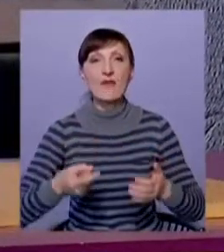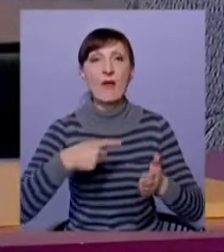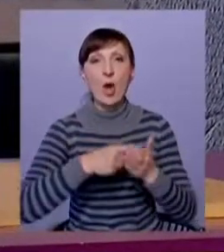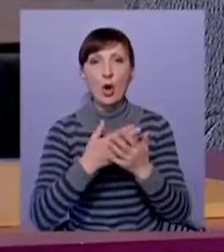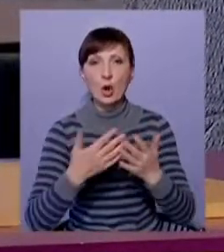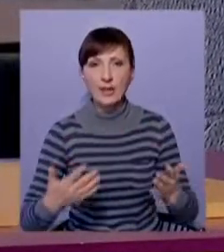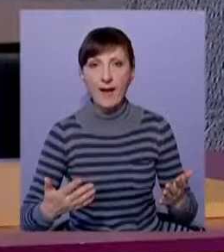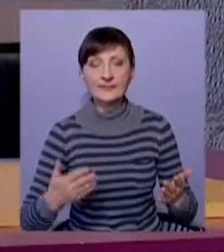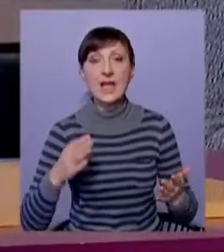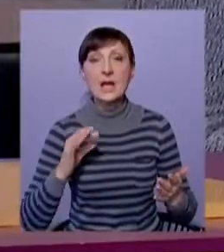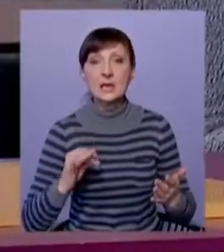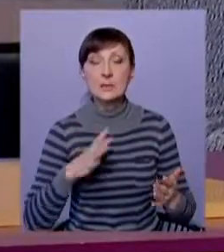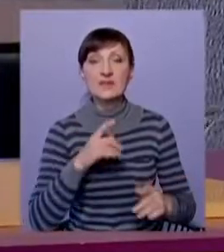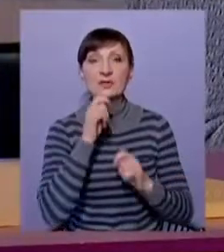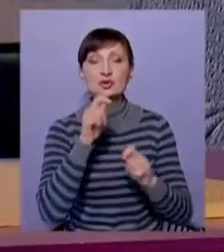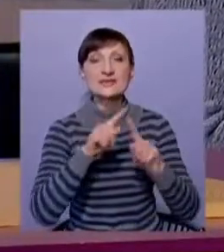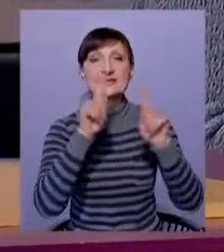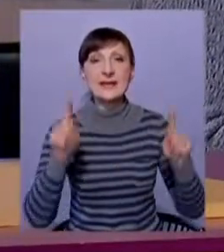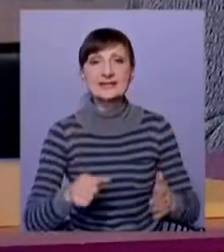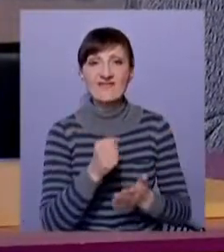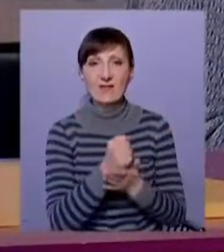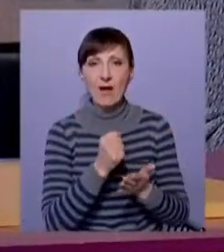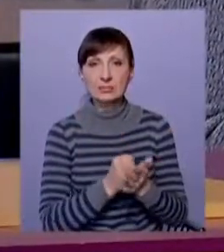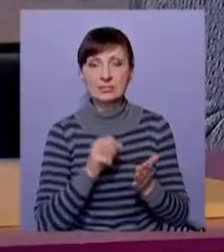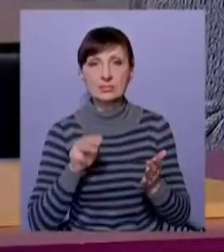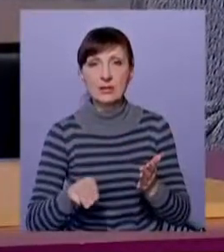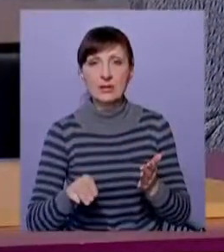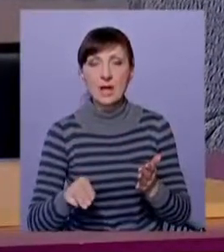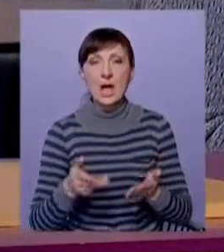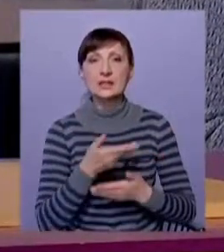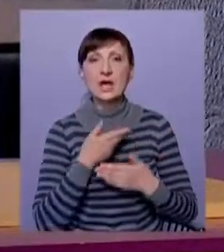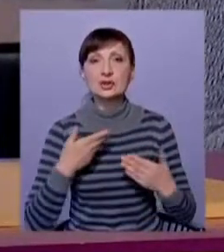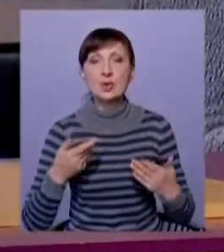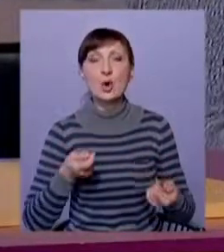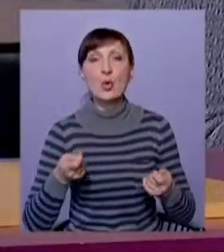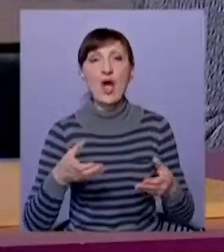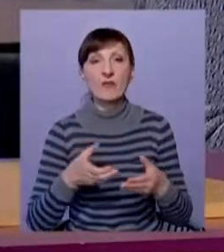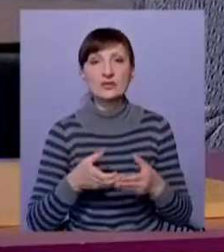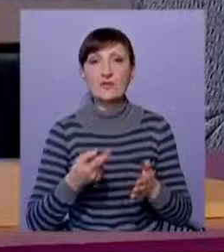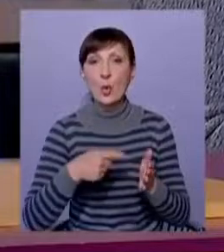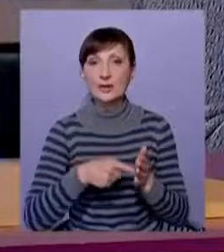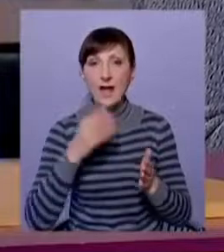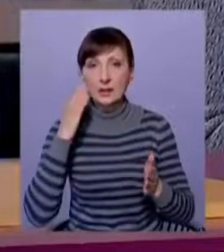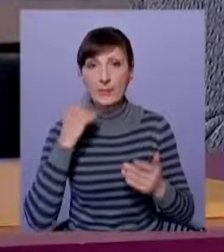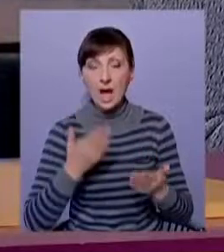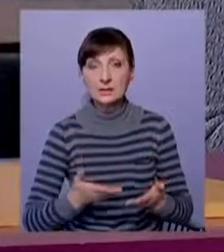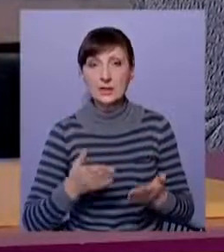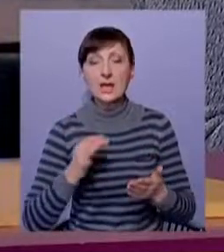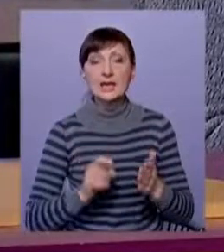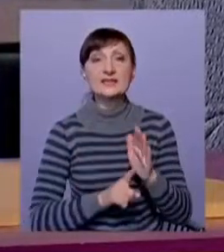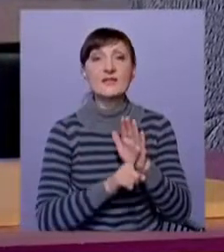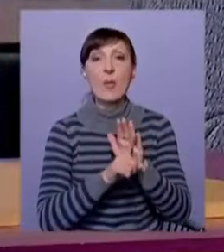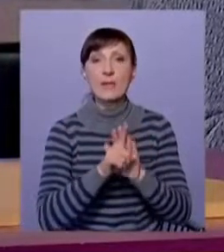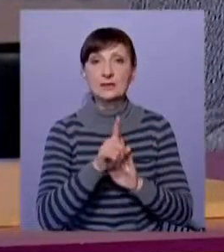и, значит, был вручен сертификат нашему, значит, руководству города. И с того